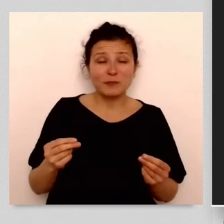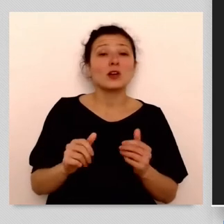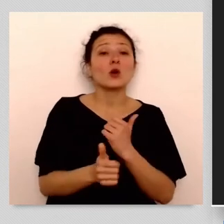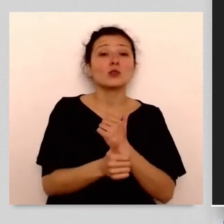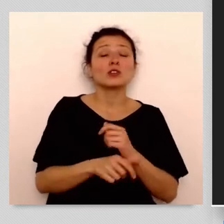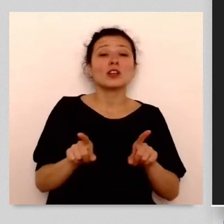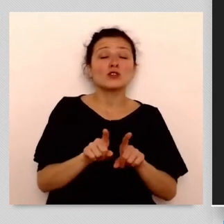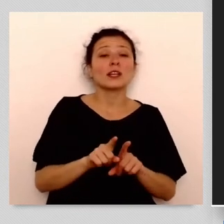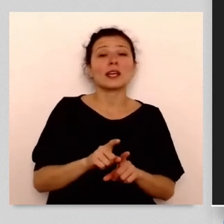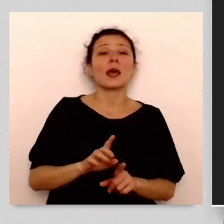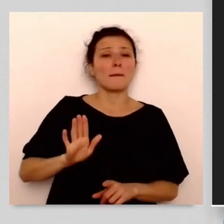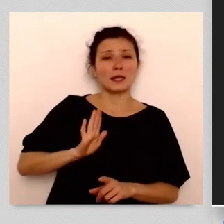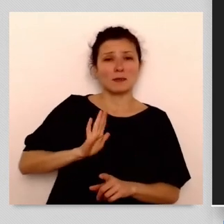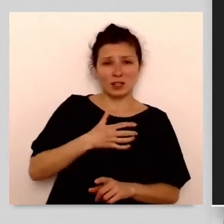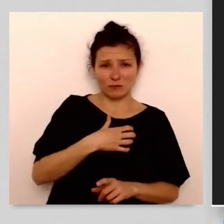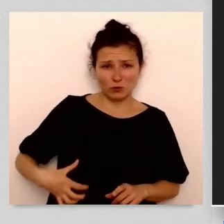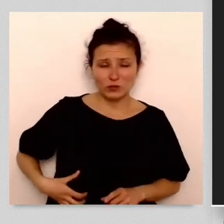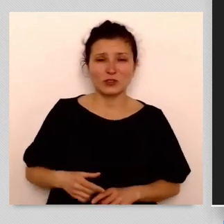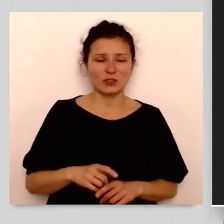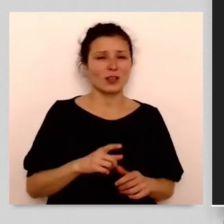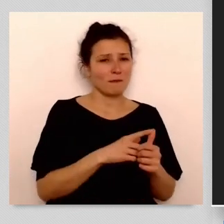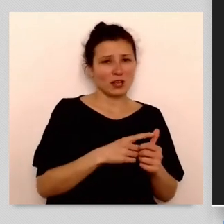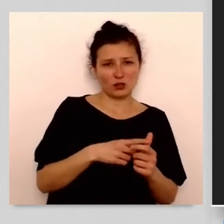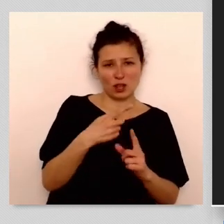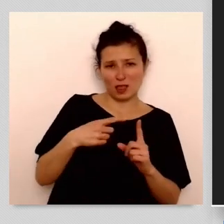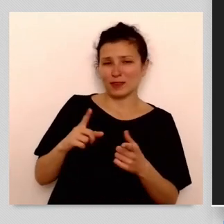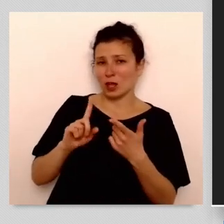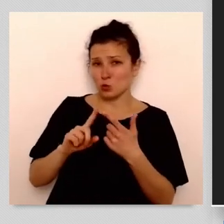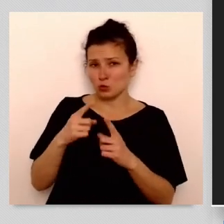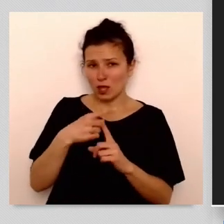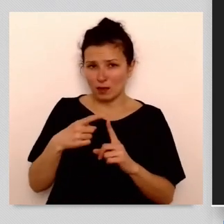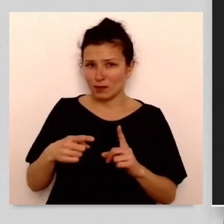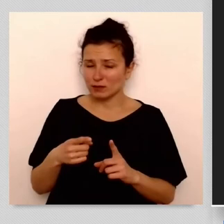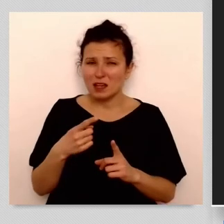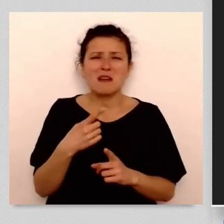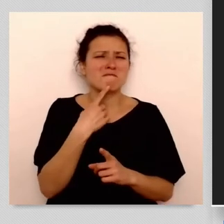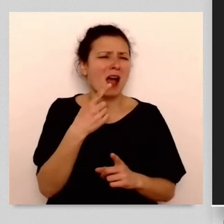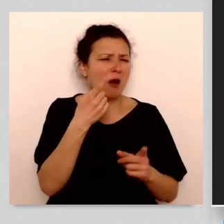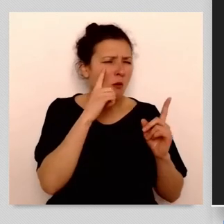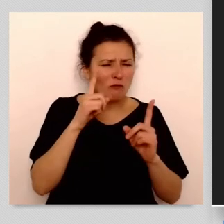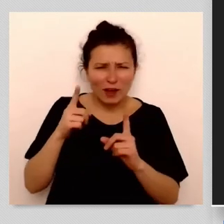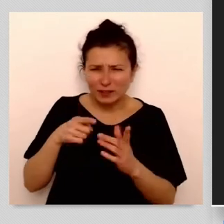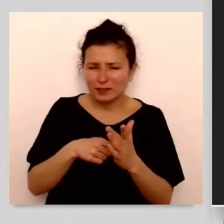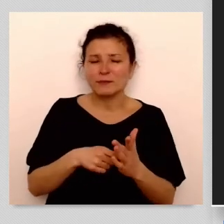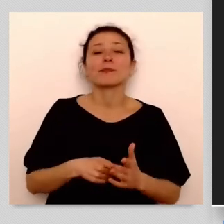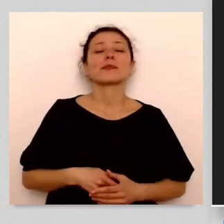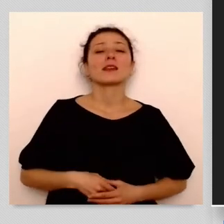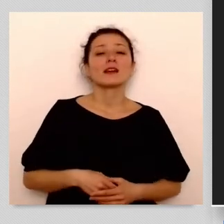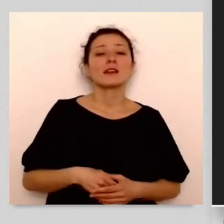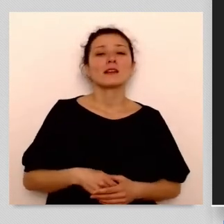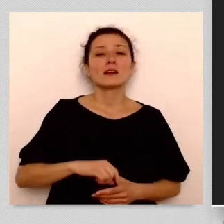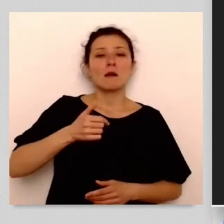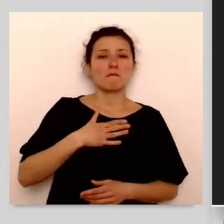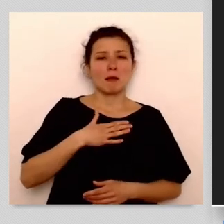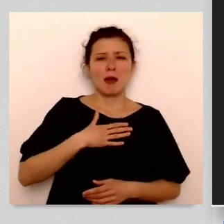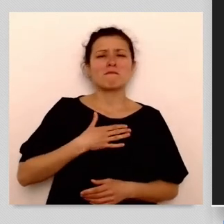ten aspekt się zwraca mało uwagi. Drugi aspekt tutaj przy atomie, na którym zwraca się bardzo mało uwagi, to jest kwestia tego, że my mamy przestarzałe